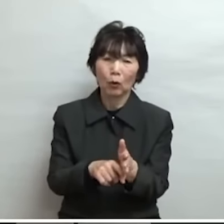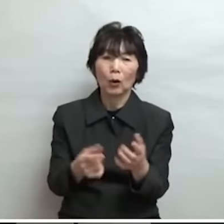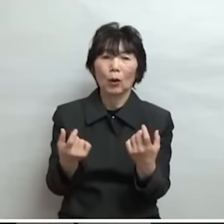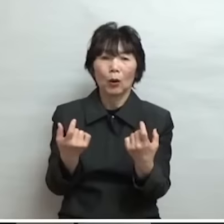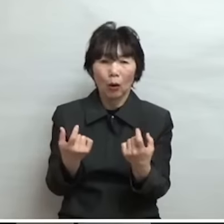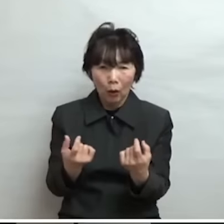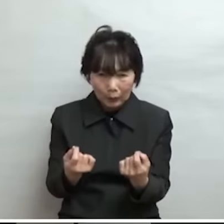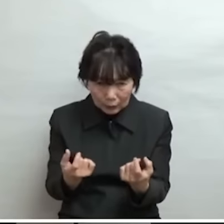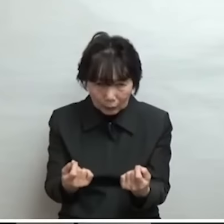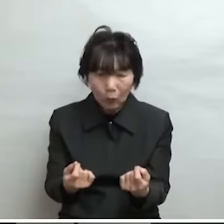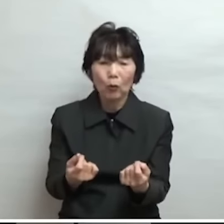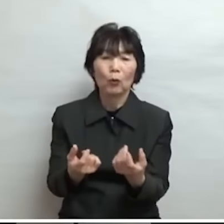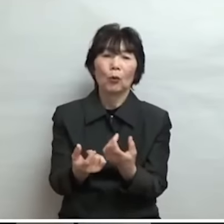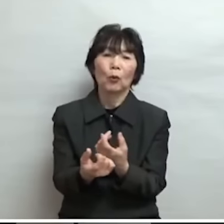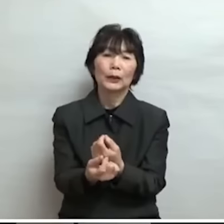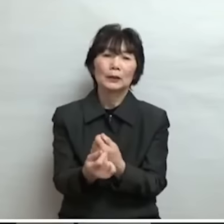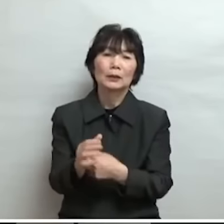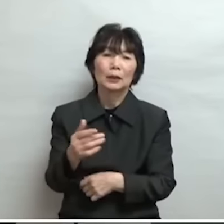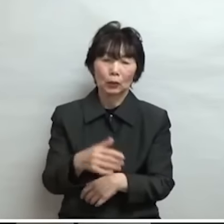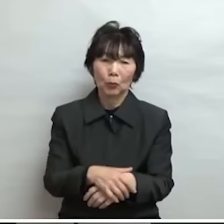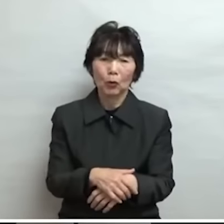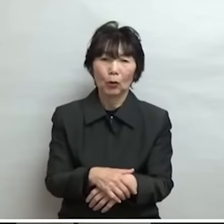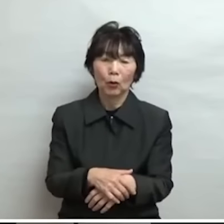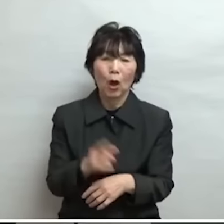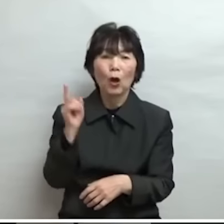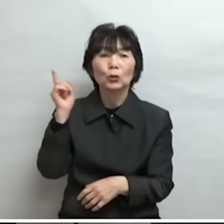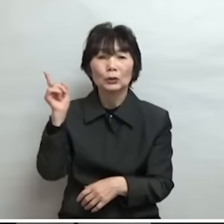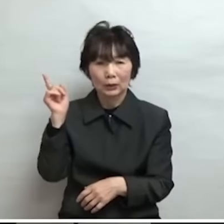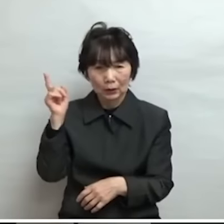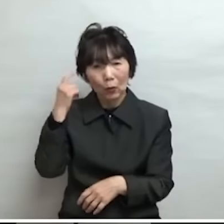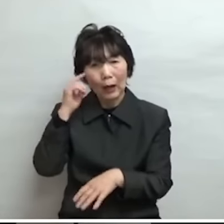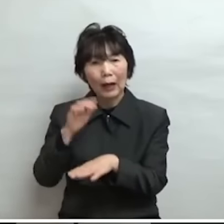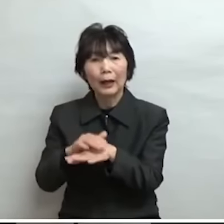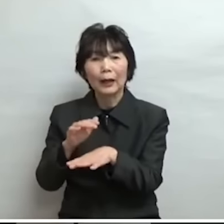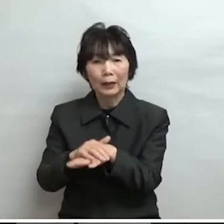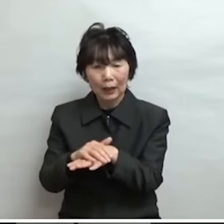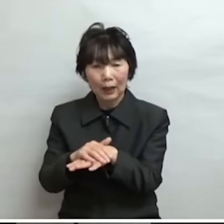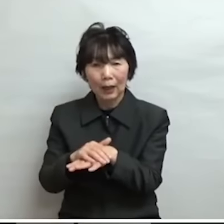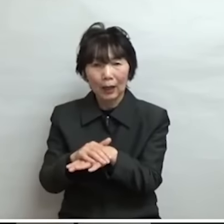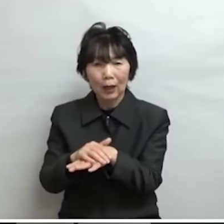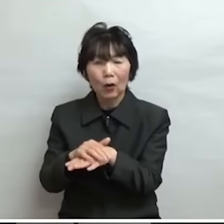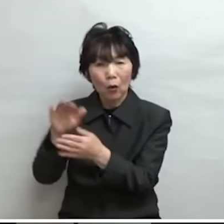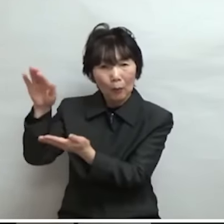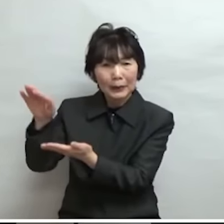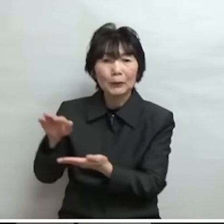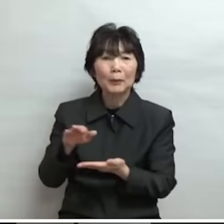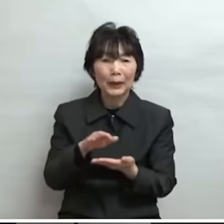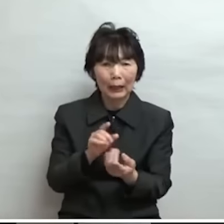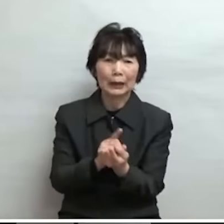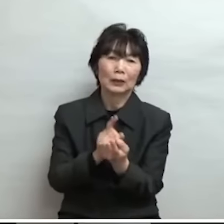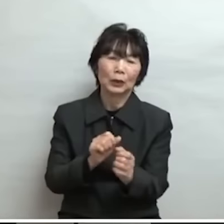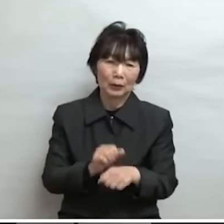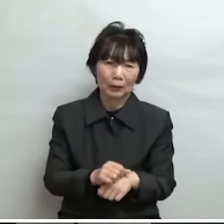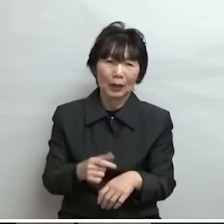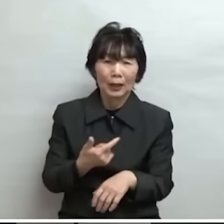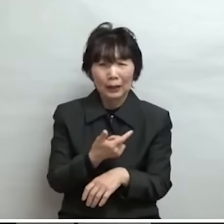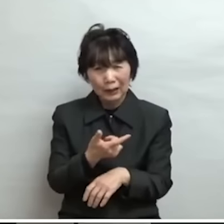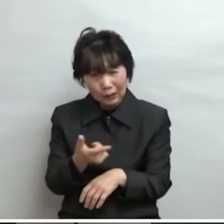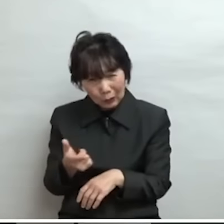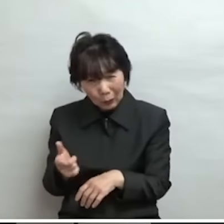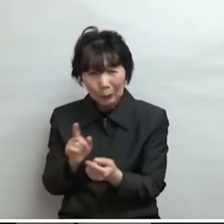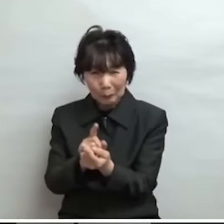ういうその事案が発生するたびに、まず政府の検証なんかもしっかり見極めながら対策を打ってきたので、まあ、今までもいろいろやってきてるんですよ